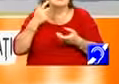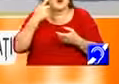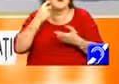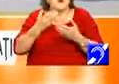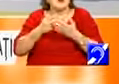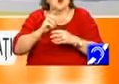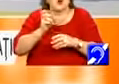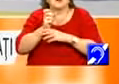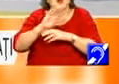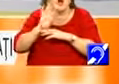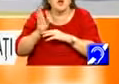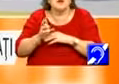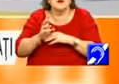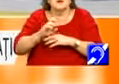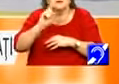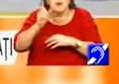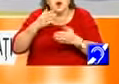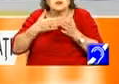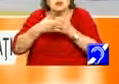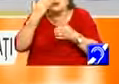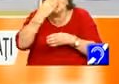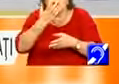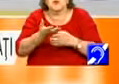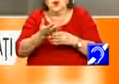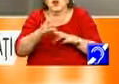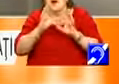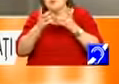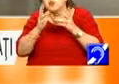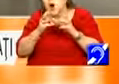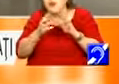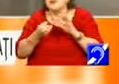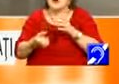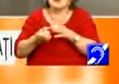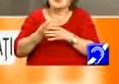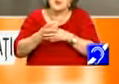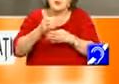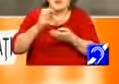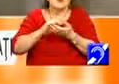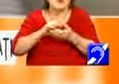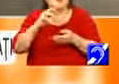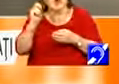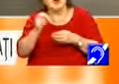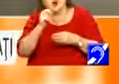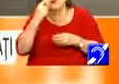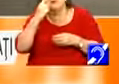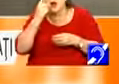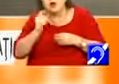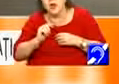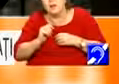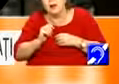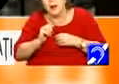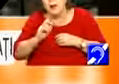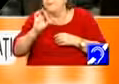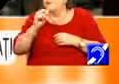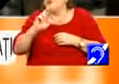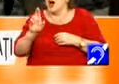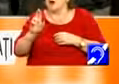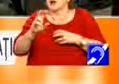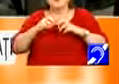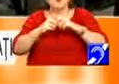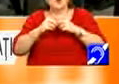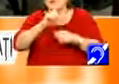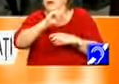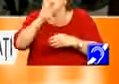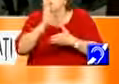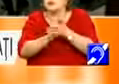în școli. Nu sunt. Cel mai probabil vor fi disponibile începând cu data de 19 noiembrie și chiar și așa problemele nu se